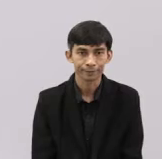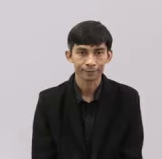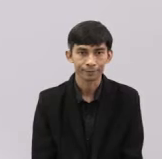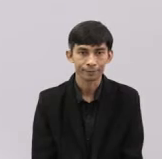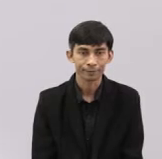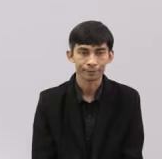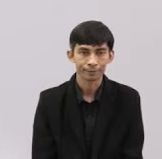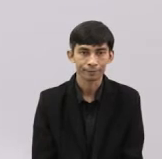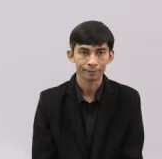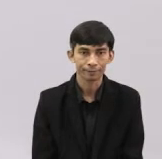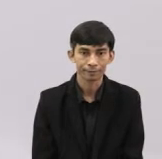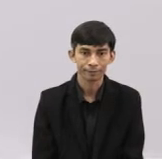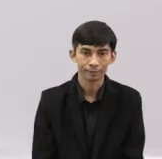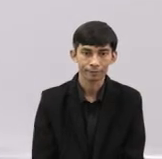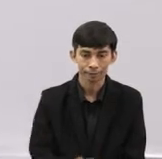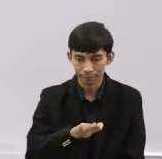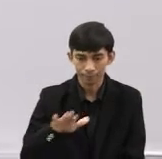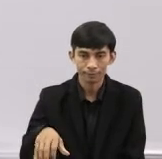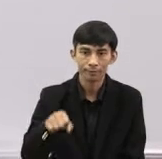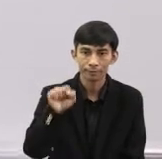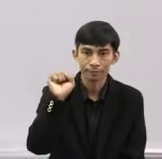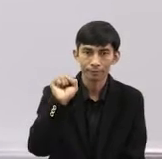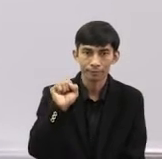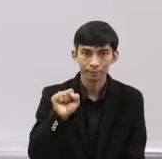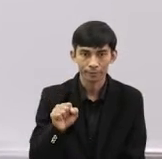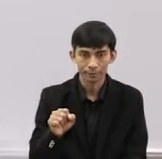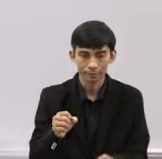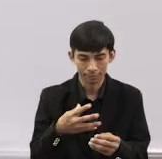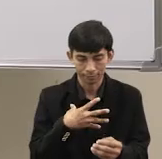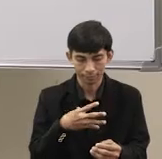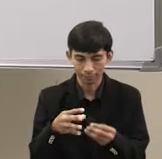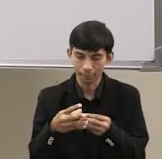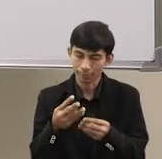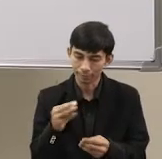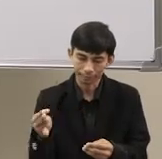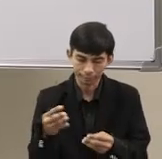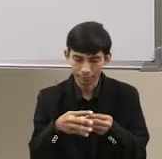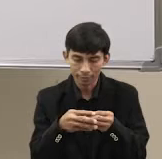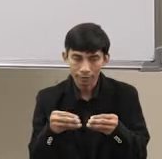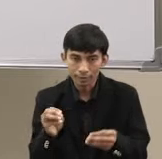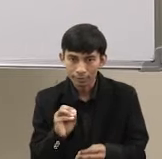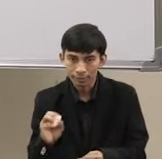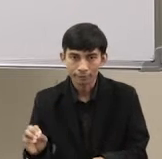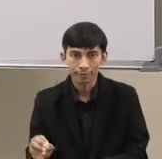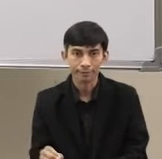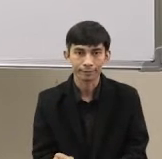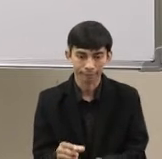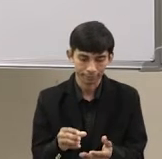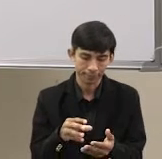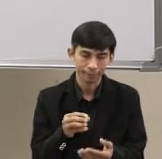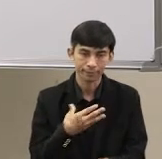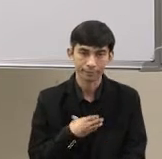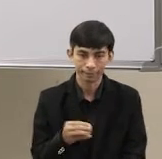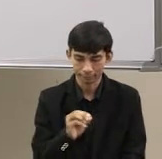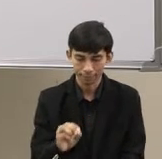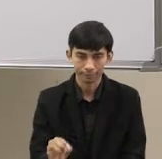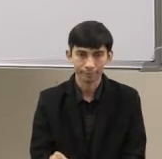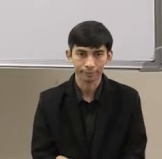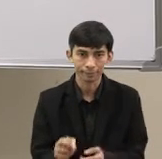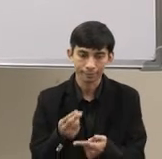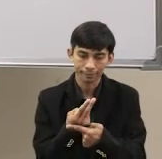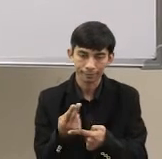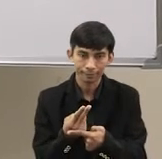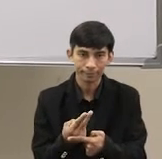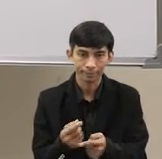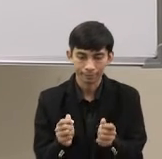nế. Dô các đá chân uốn phơ năng đầy xo lao mốc. Đâm bây ạ nó gọi lùm hát cho mùi năng nè cụ. Tìm hay nữa